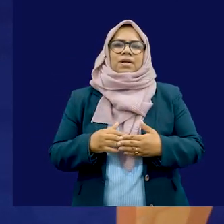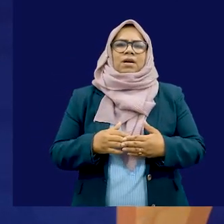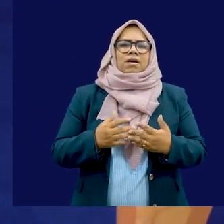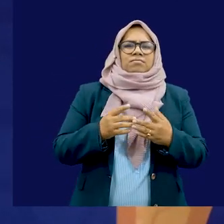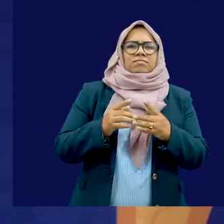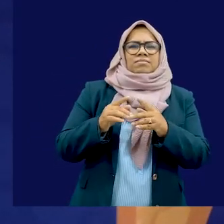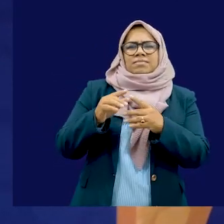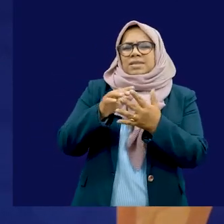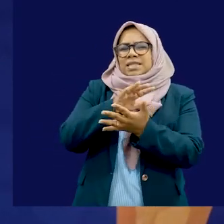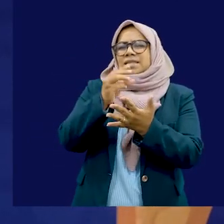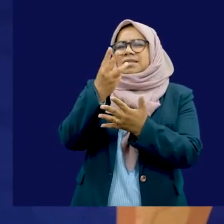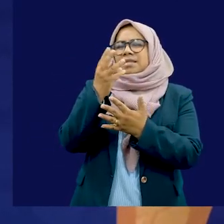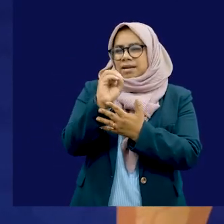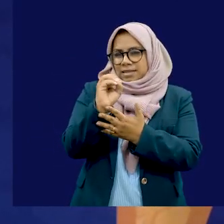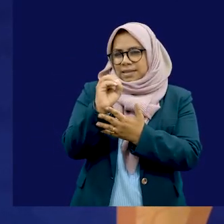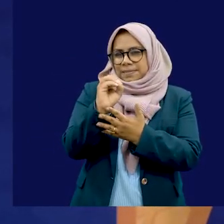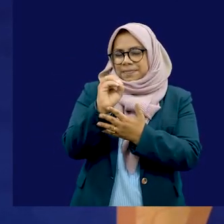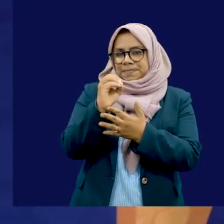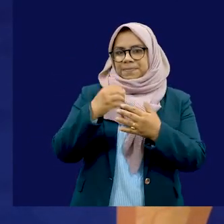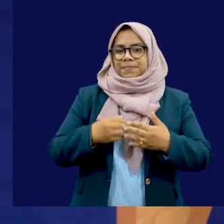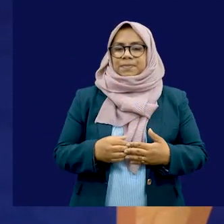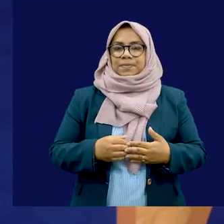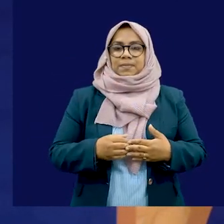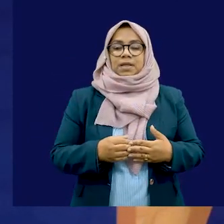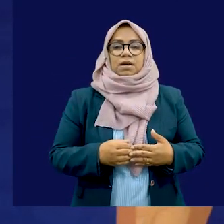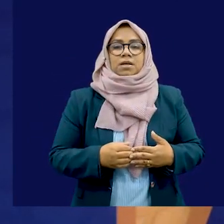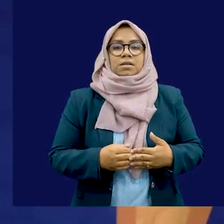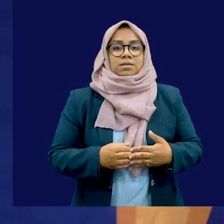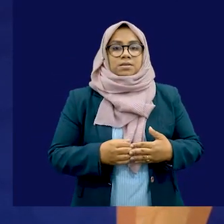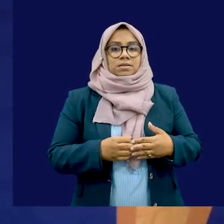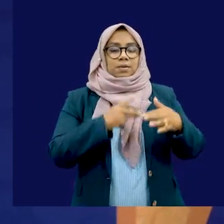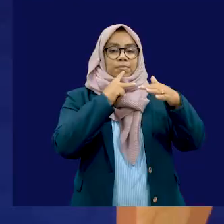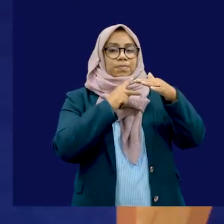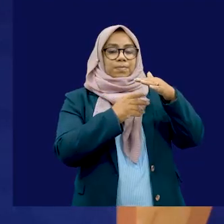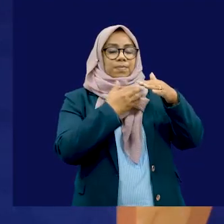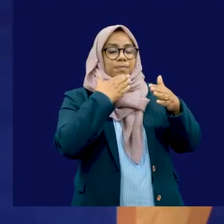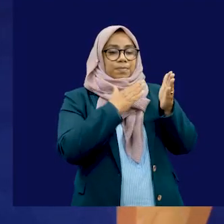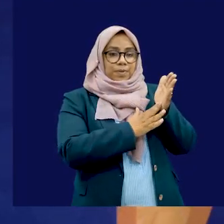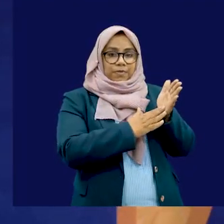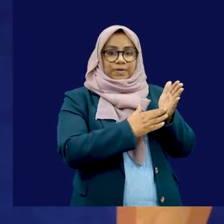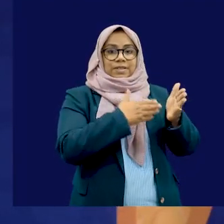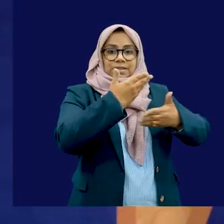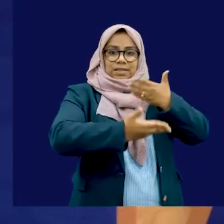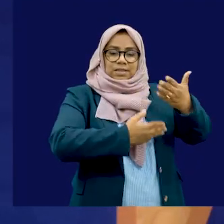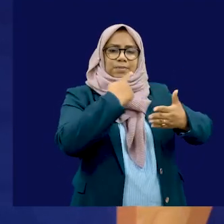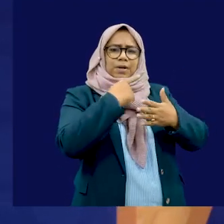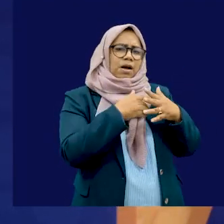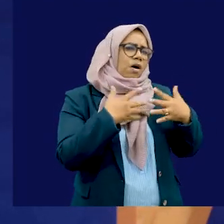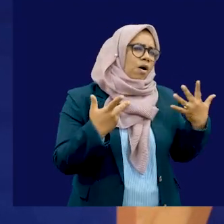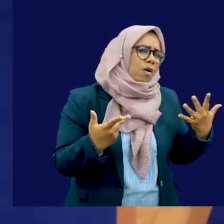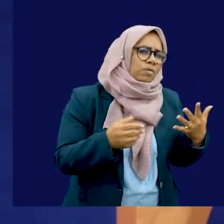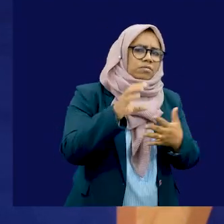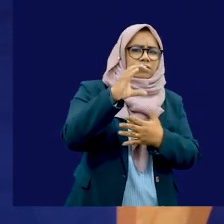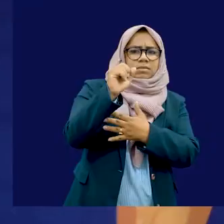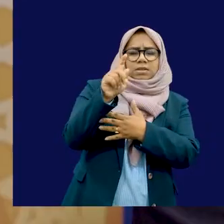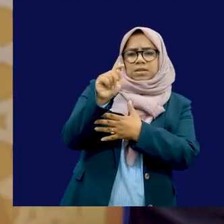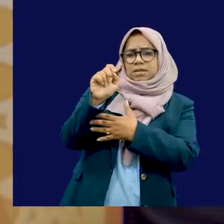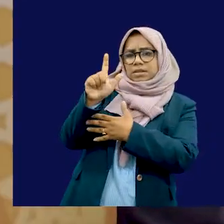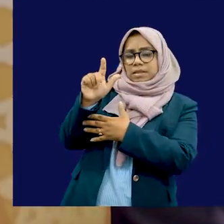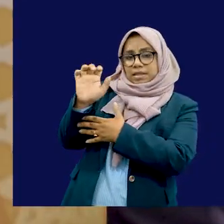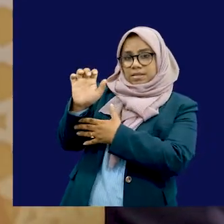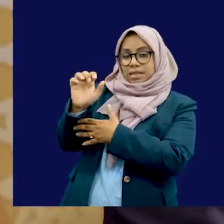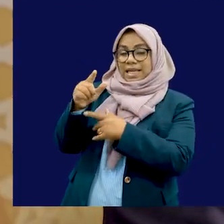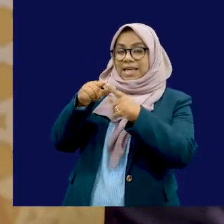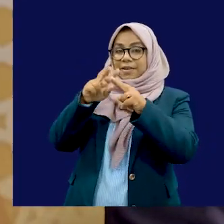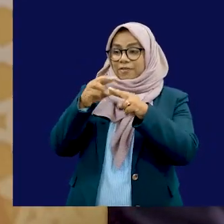or the threshold, is 30. The Prophet ﷺ explained how to pay zakat on cattle, saying,